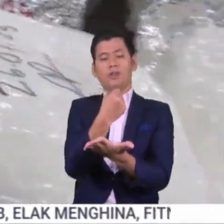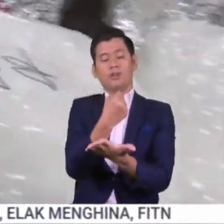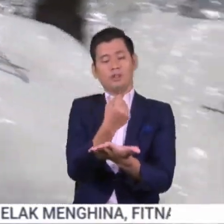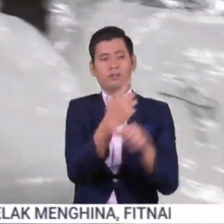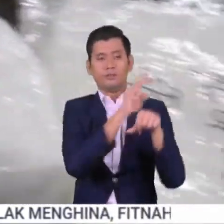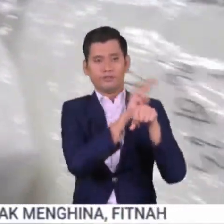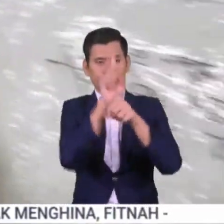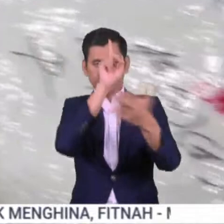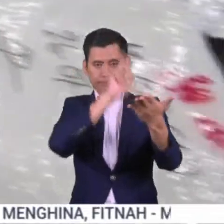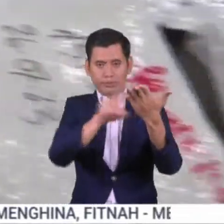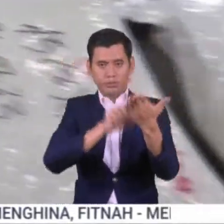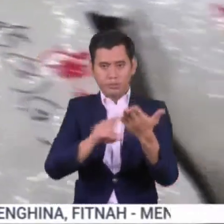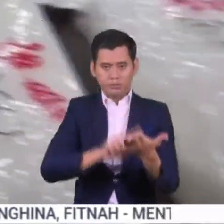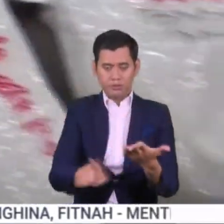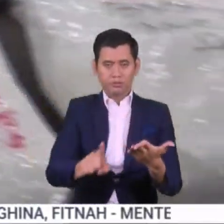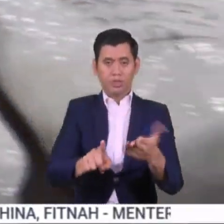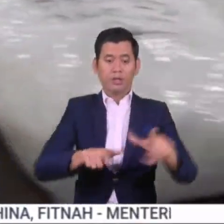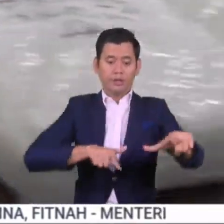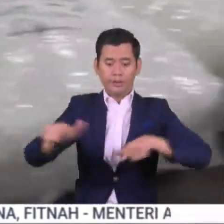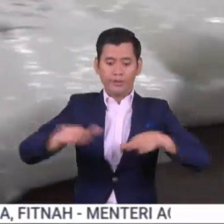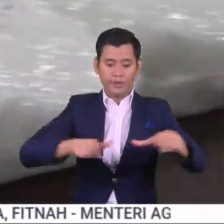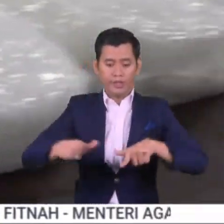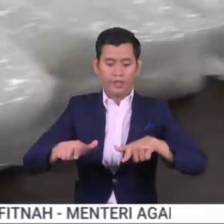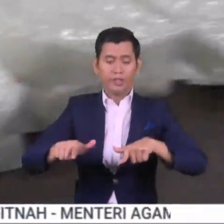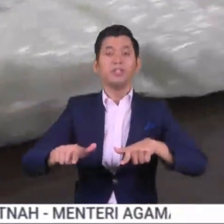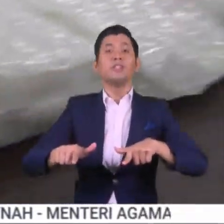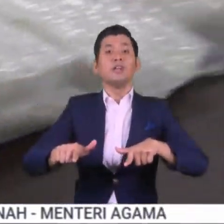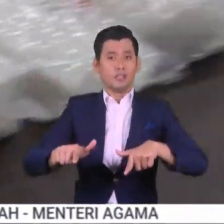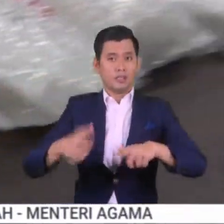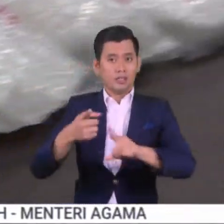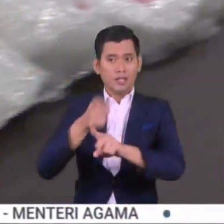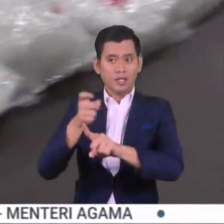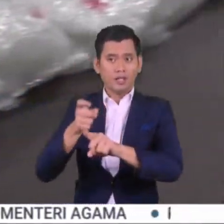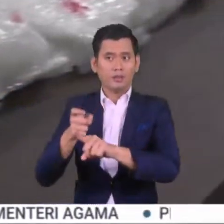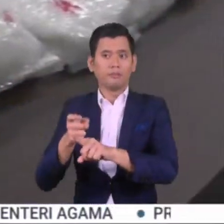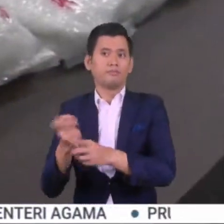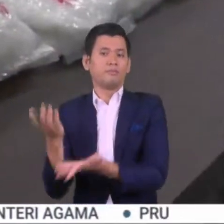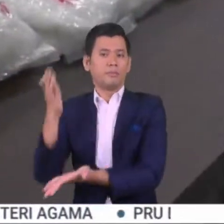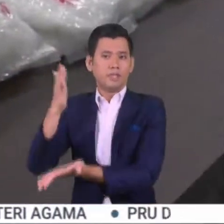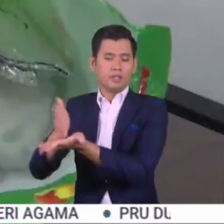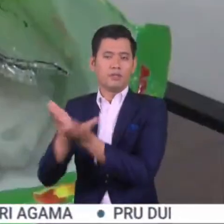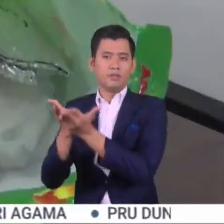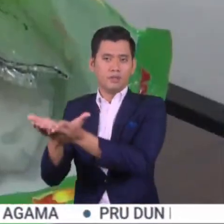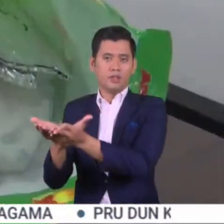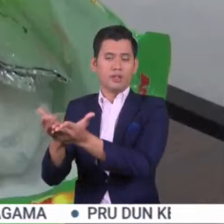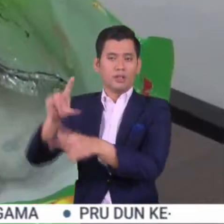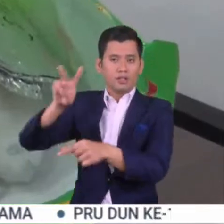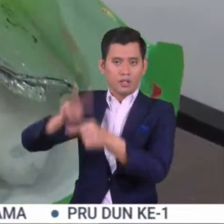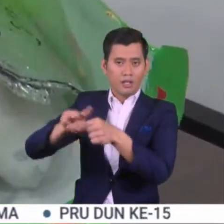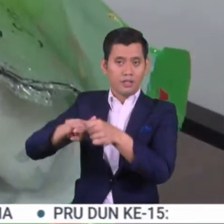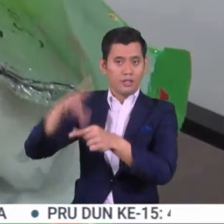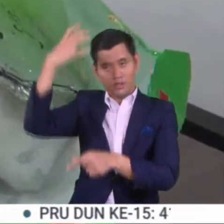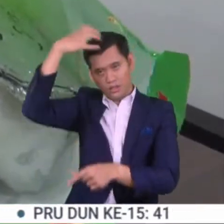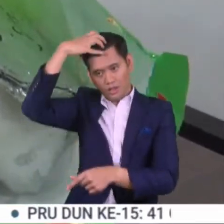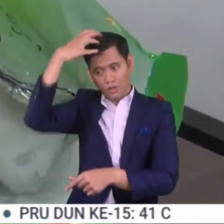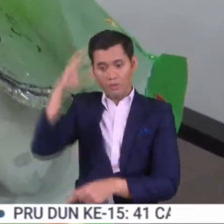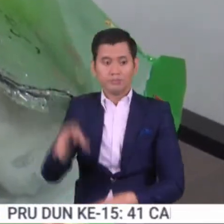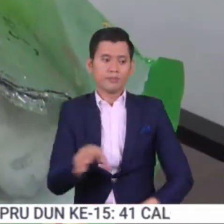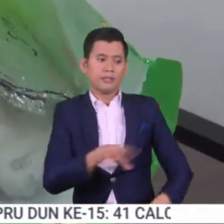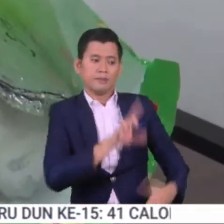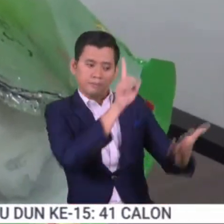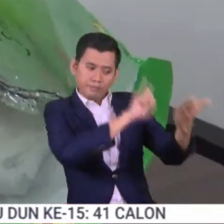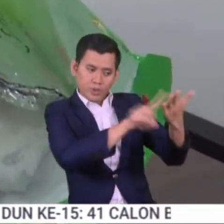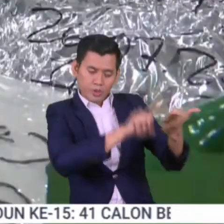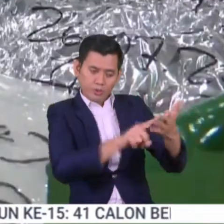dan pemeriksaan sebuah kontena yang tiba dari Pelabuhan Kelang, Selangor. Pemeriksaan kontena tersebut menemukan